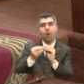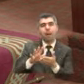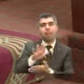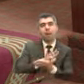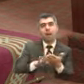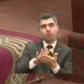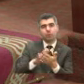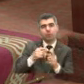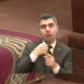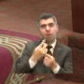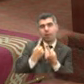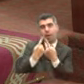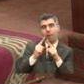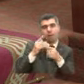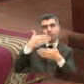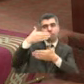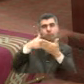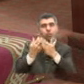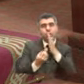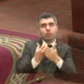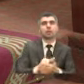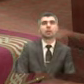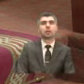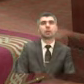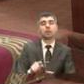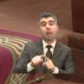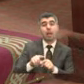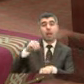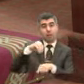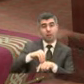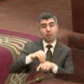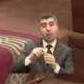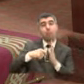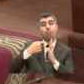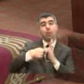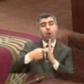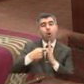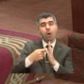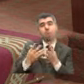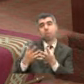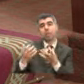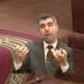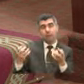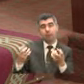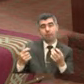مستوى البنية التحتية يجب تطويرها، وهناك مشاريع جديدة يجب، لأنه بعض المناطق تلقى الكثافة